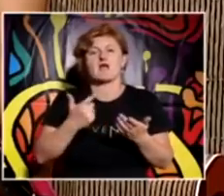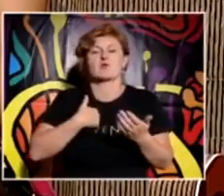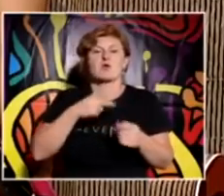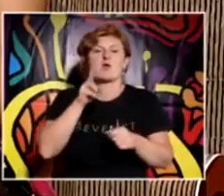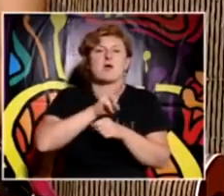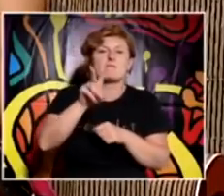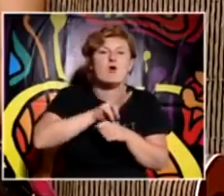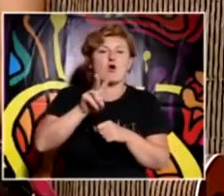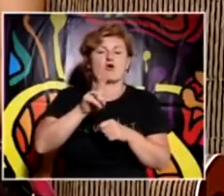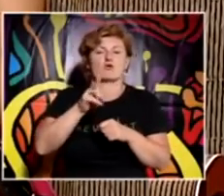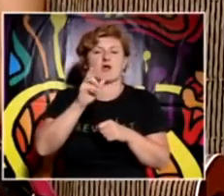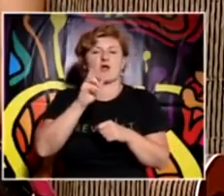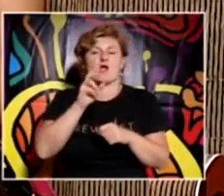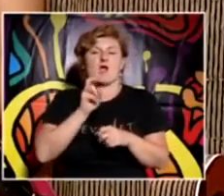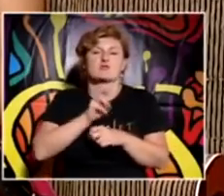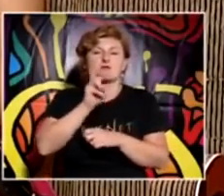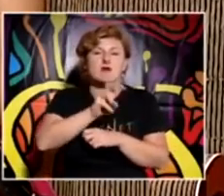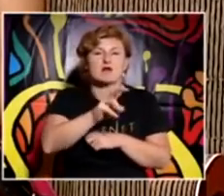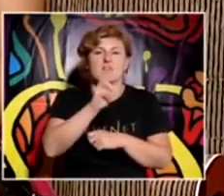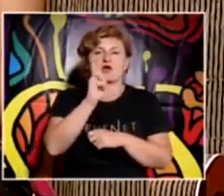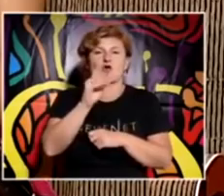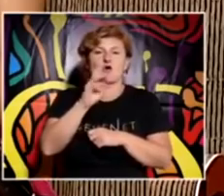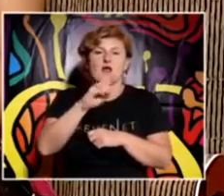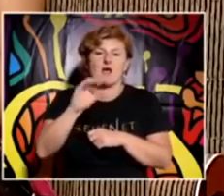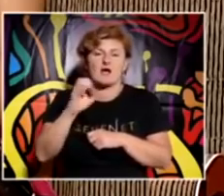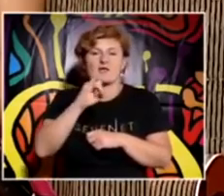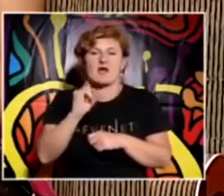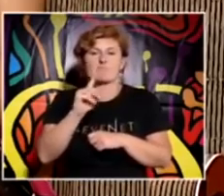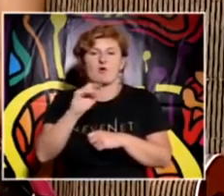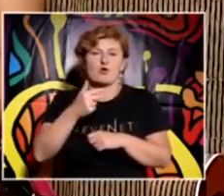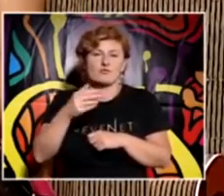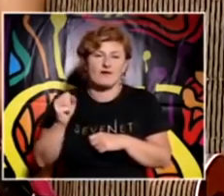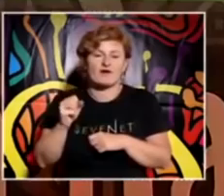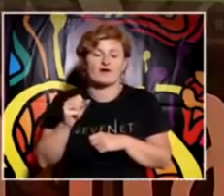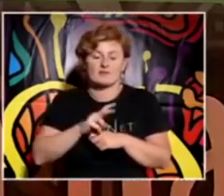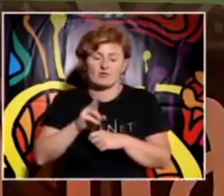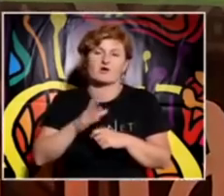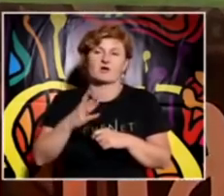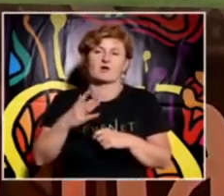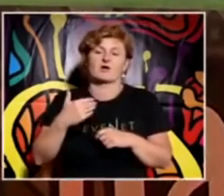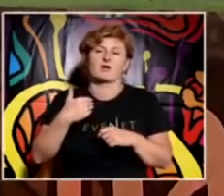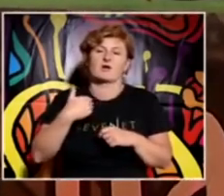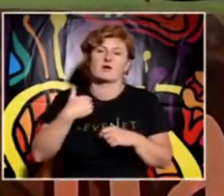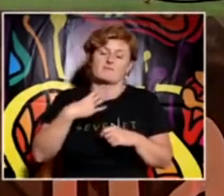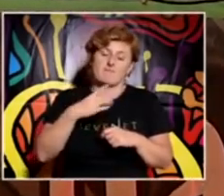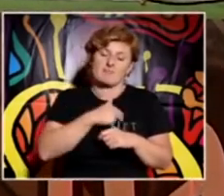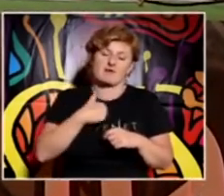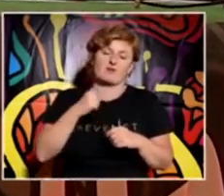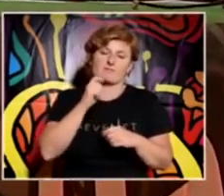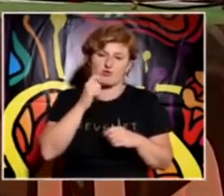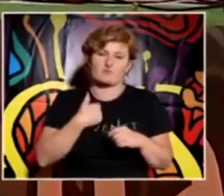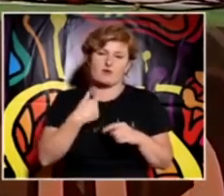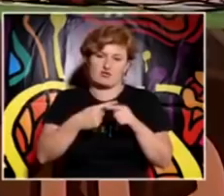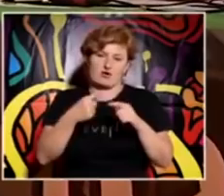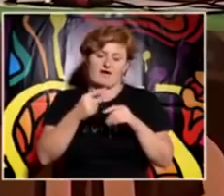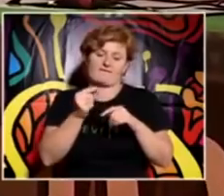Japonia, okay. Nowa Zelandia czy Australia. Dlatego nasza podróż była zdecydowanie ponad tamten budżet, ale jest